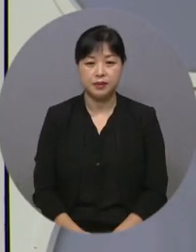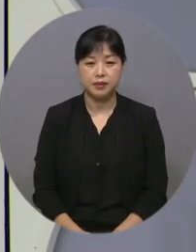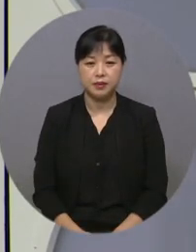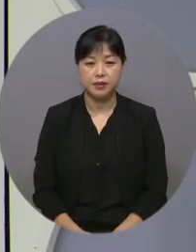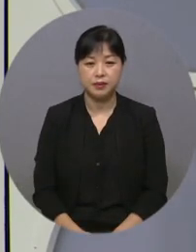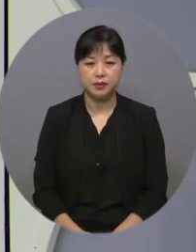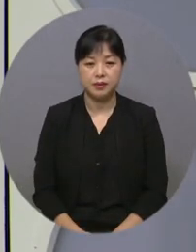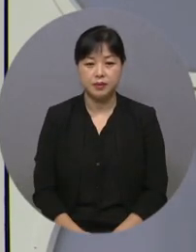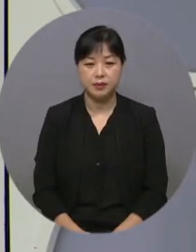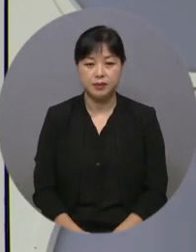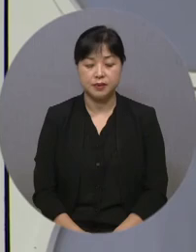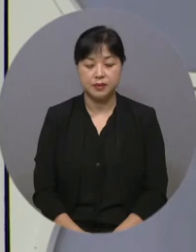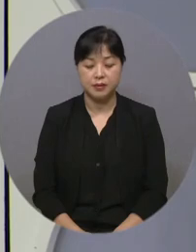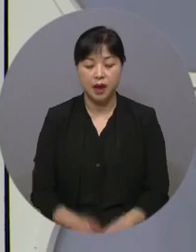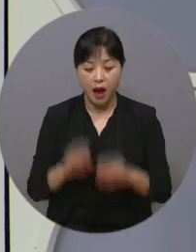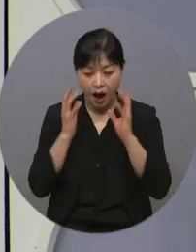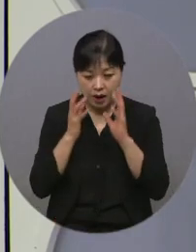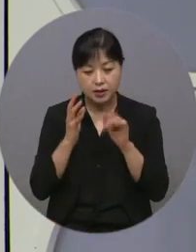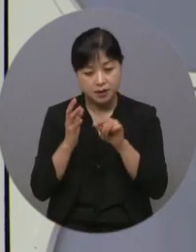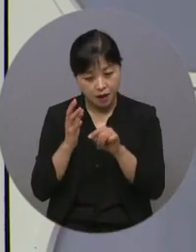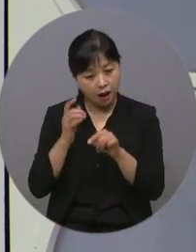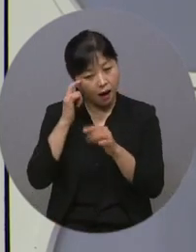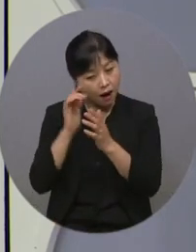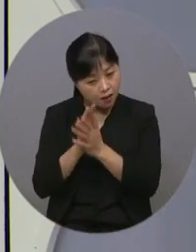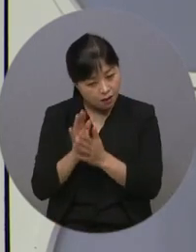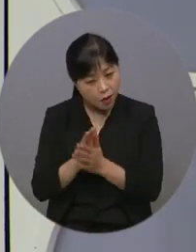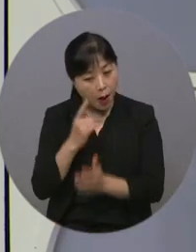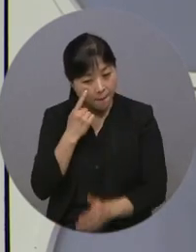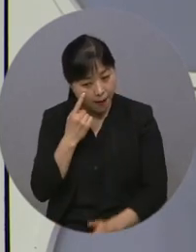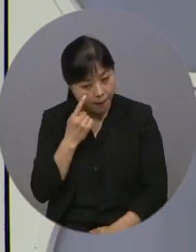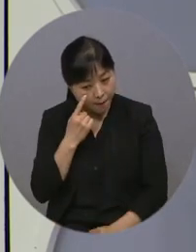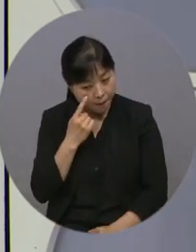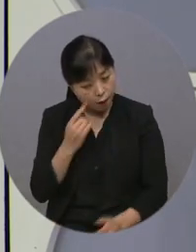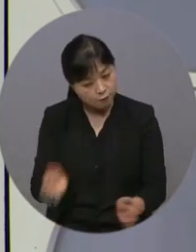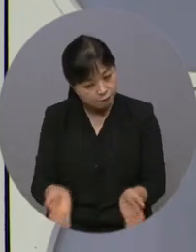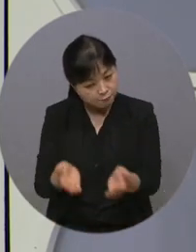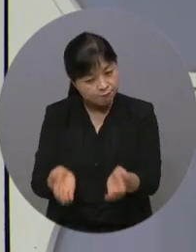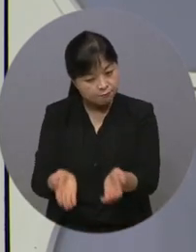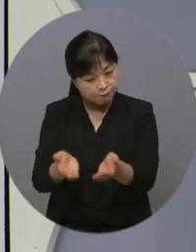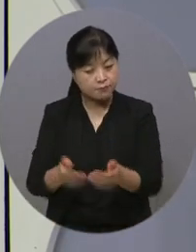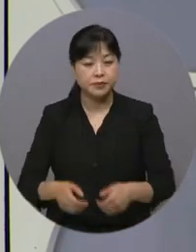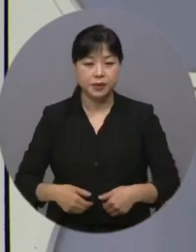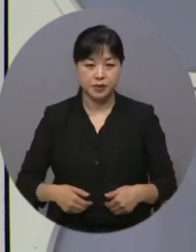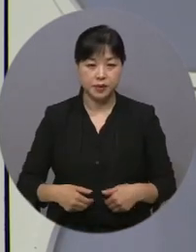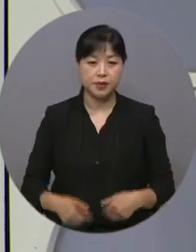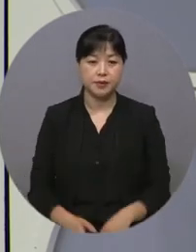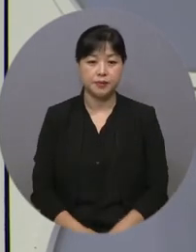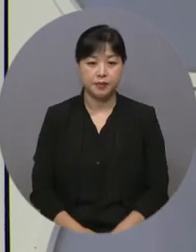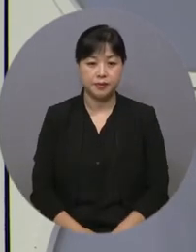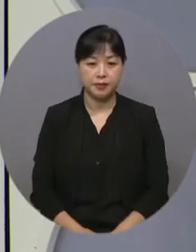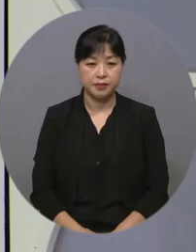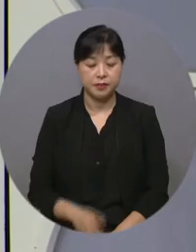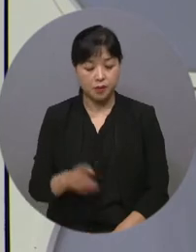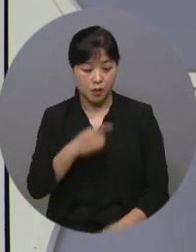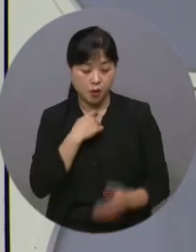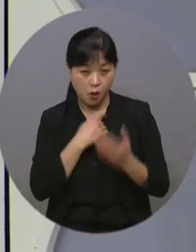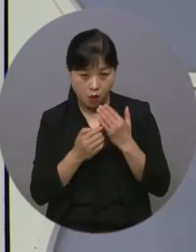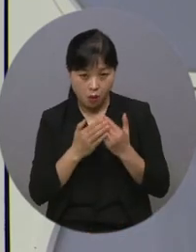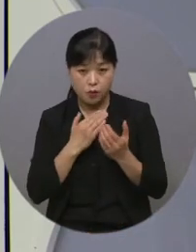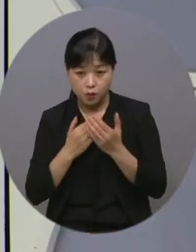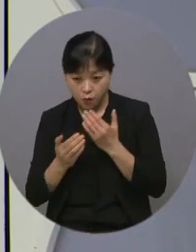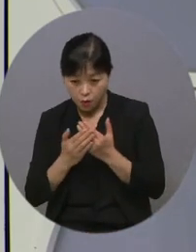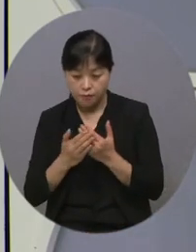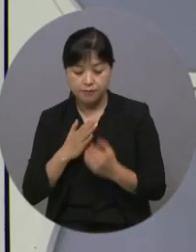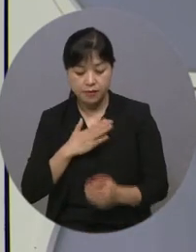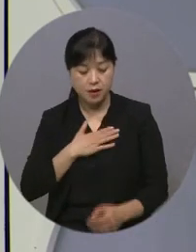뭐든지 스스로 해보도록 만드는 거죠. 그래서 이 아이가 모든 것을 체험하면서